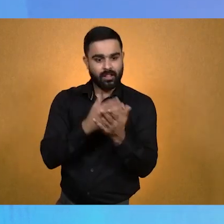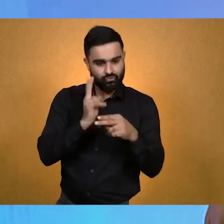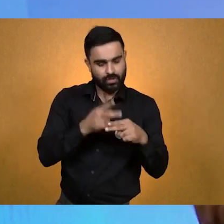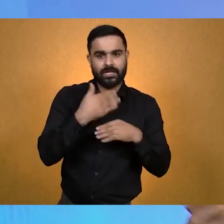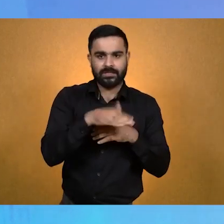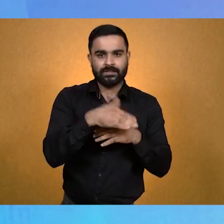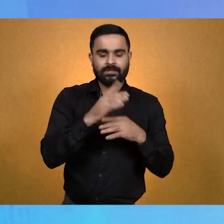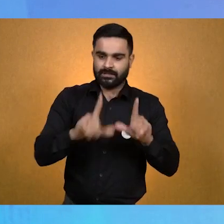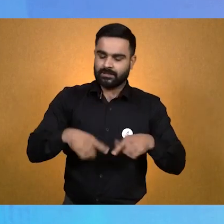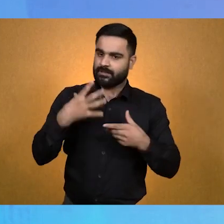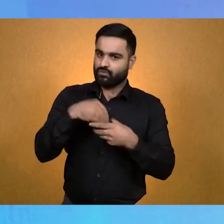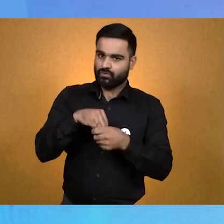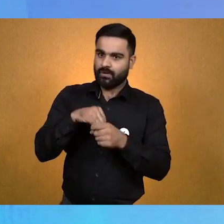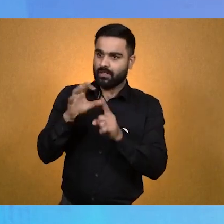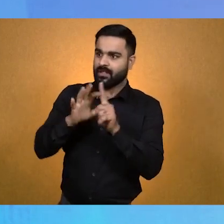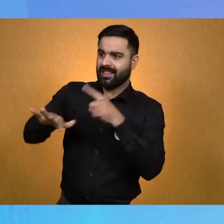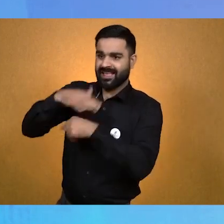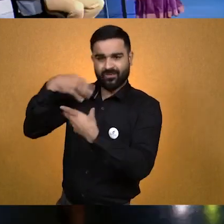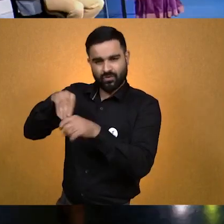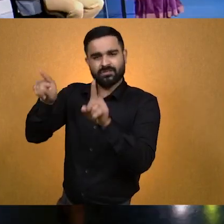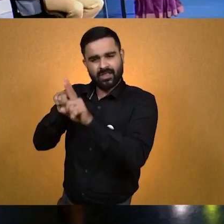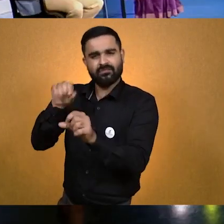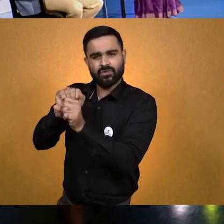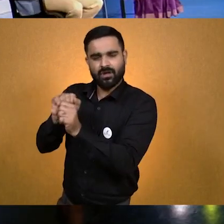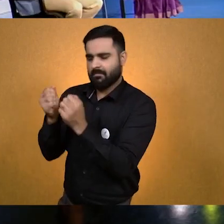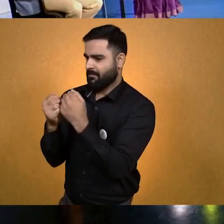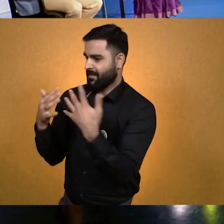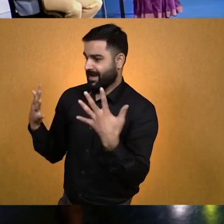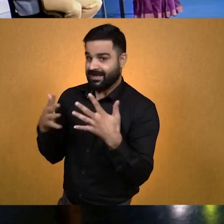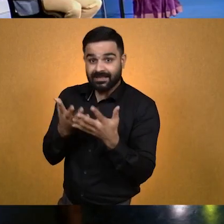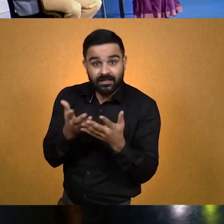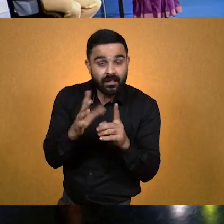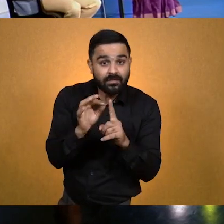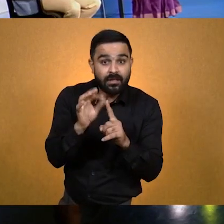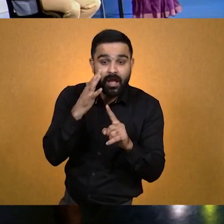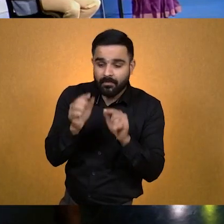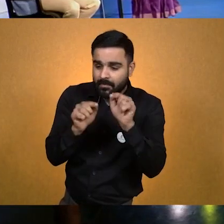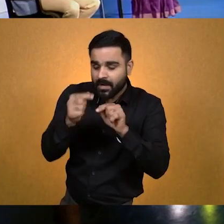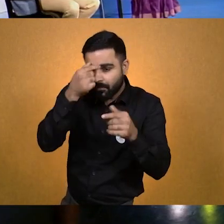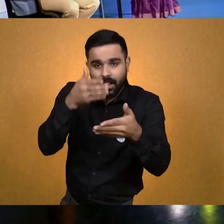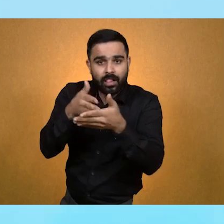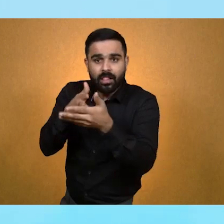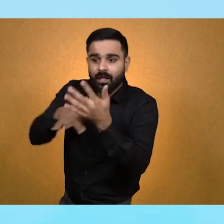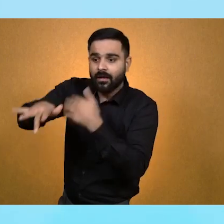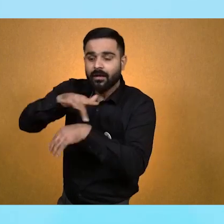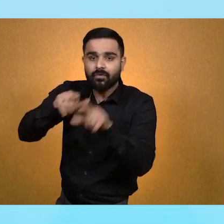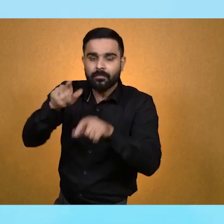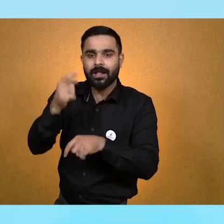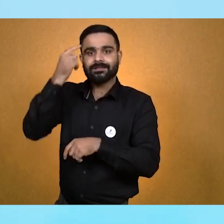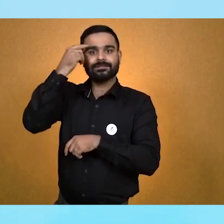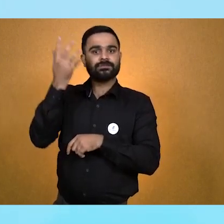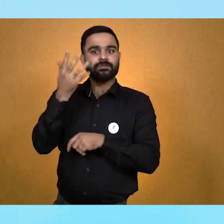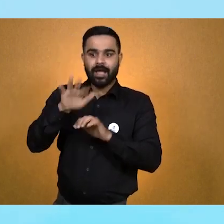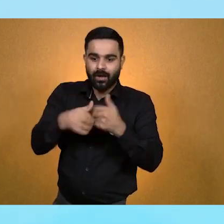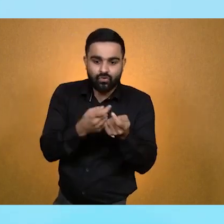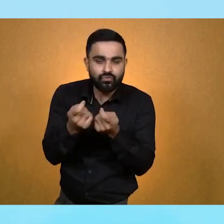चलाया. दिल्ली में भी हमने बहुत सारे काम किए इस तरीके के. तो ये सब मूलभूत परेशानियां हैं जो जगह के हिसाब से हैं. लोग वहाँ कैसे सोचते हैं,